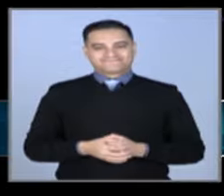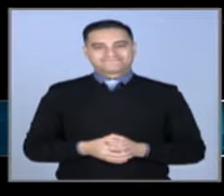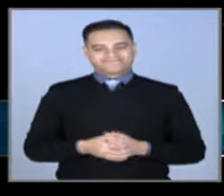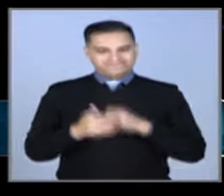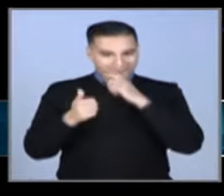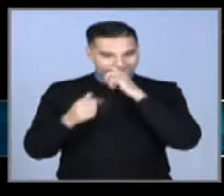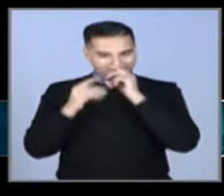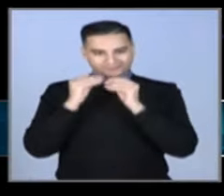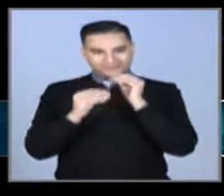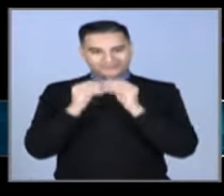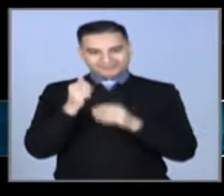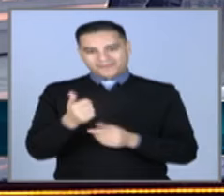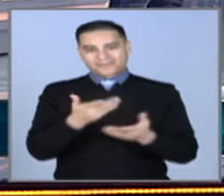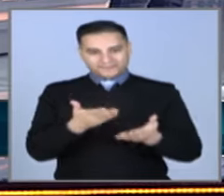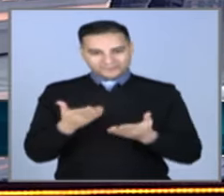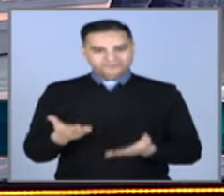اتفضل.